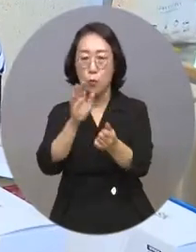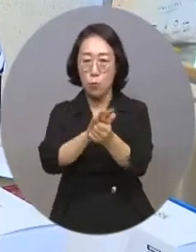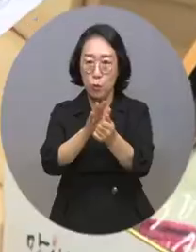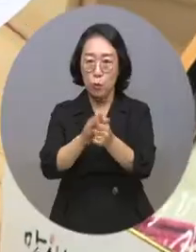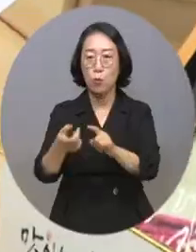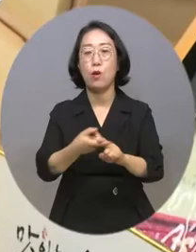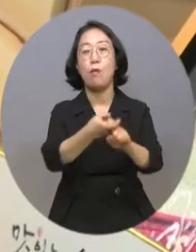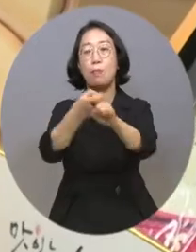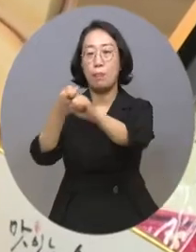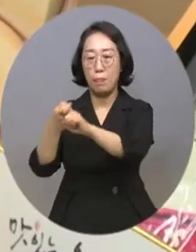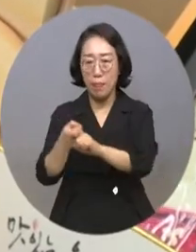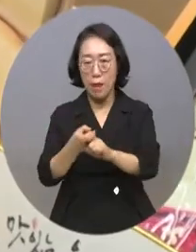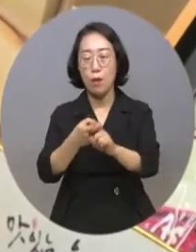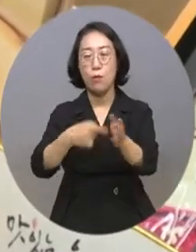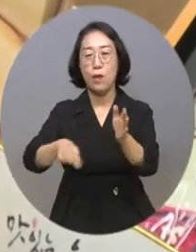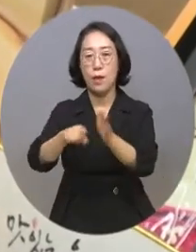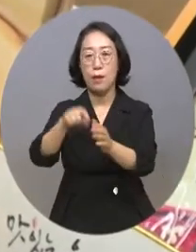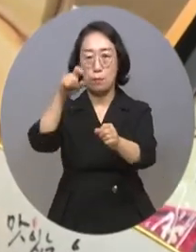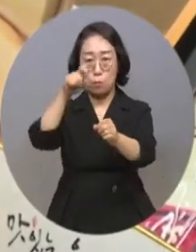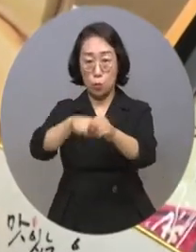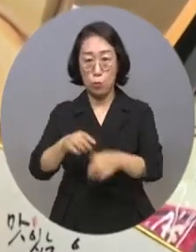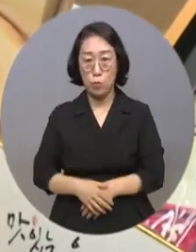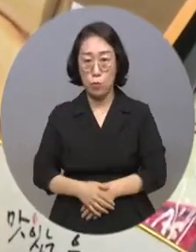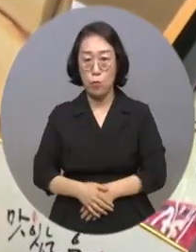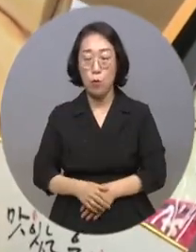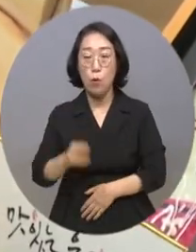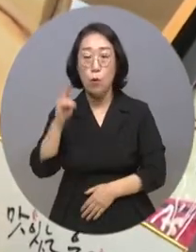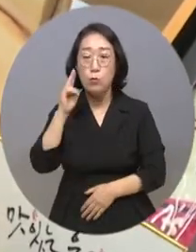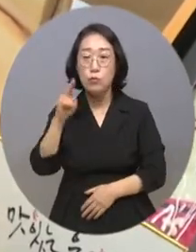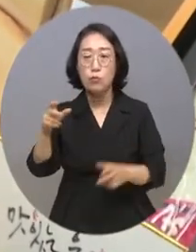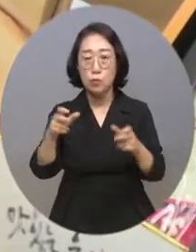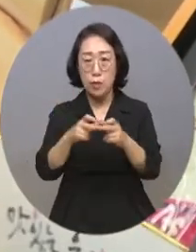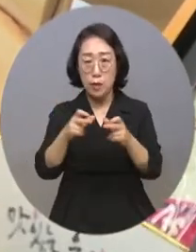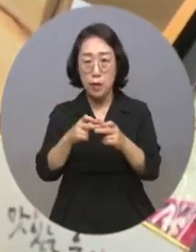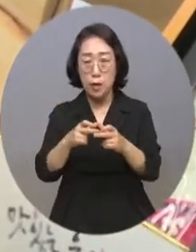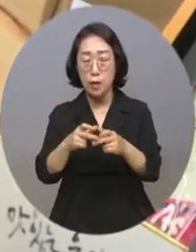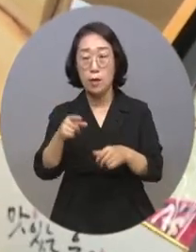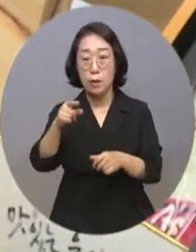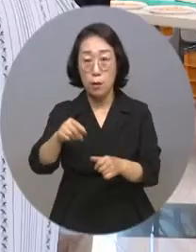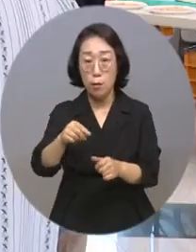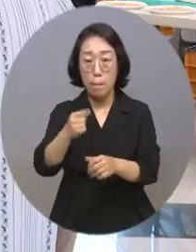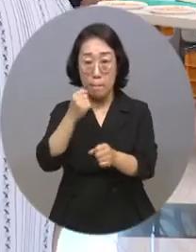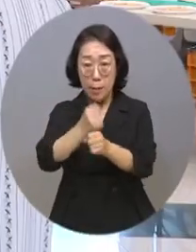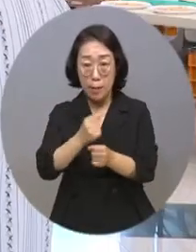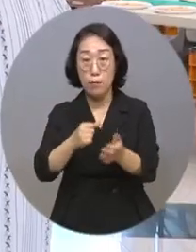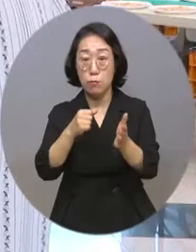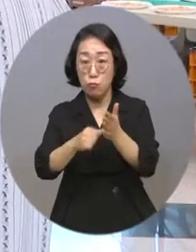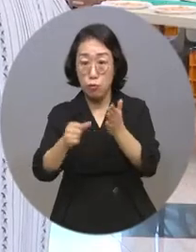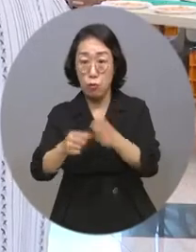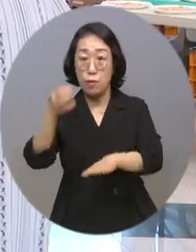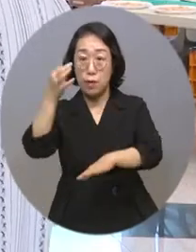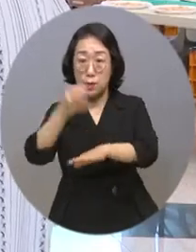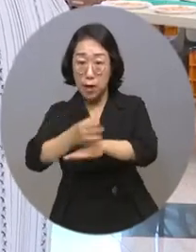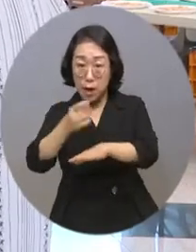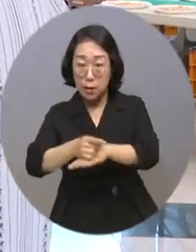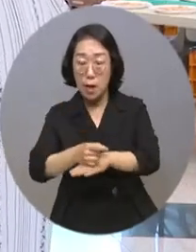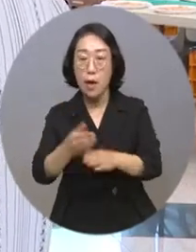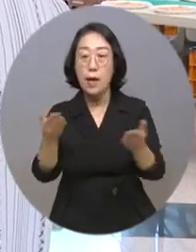장치입니다. 고용이 어려운 중증장애인이 만든 제품을 우선 소비하는 것은 중증장애인의 소중한 일자리를